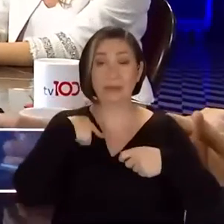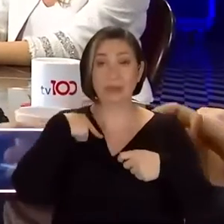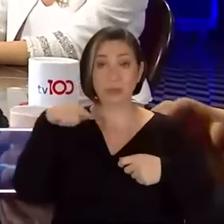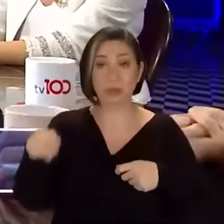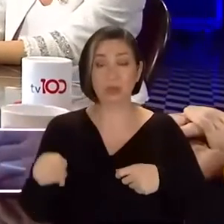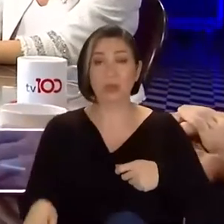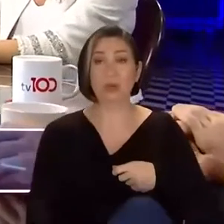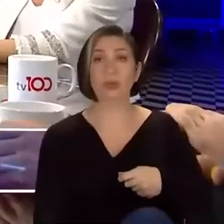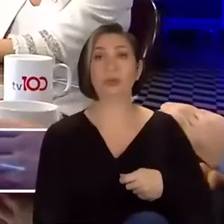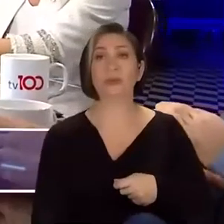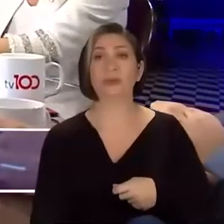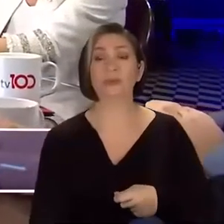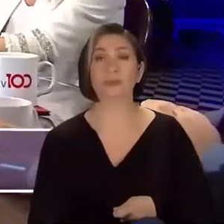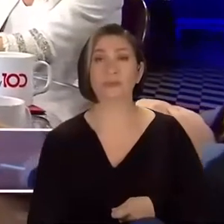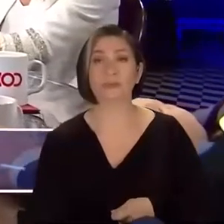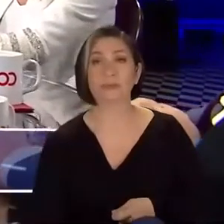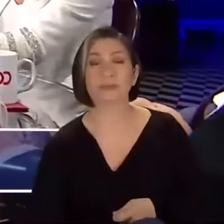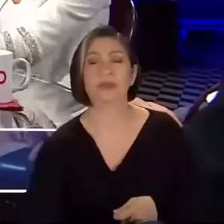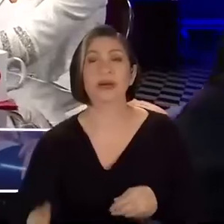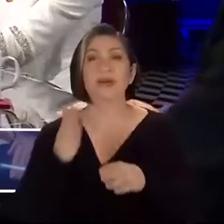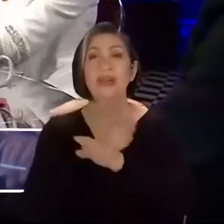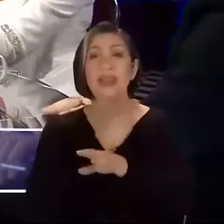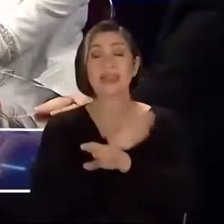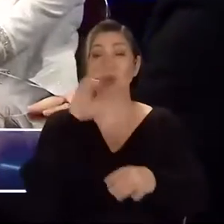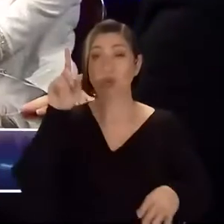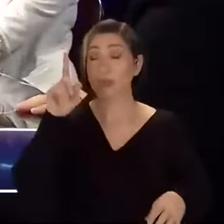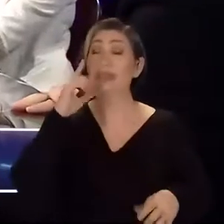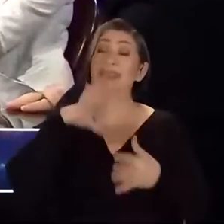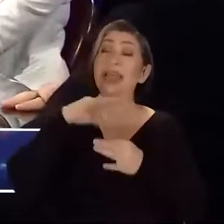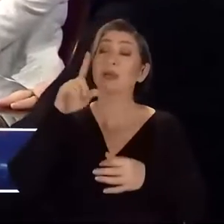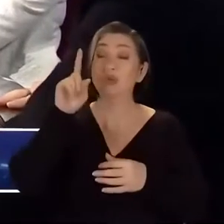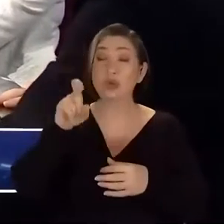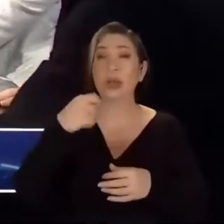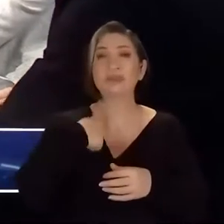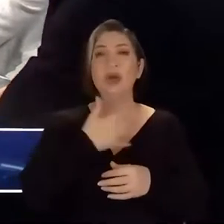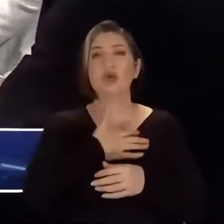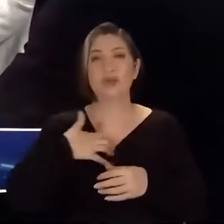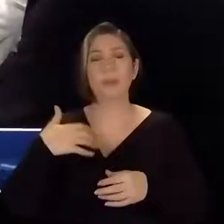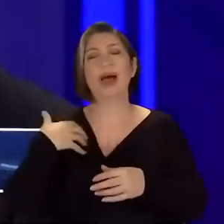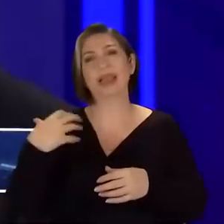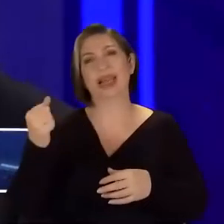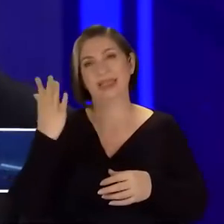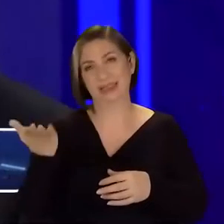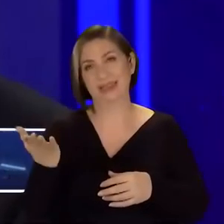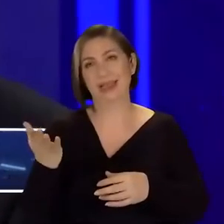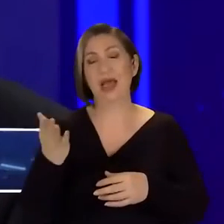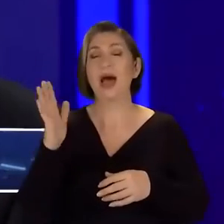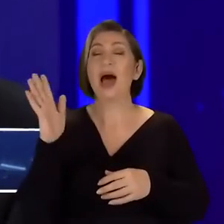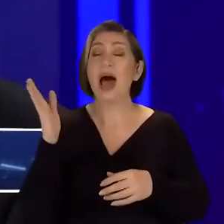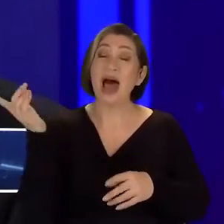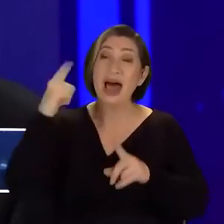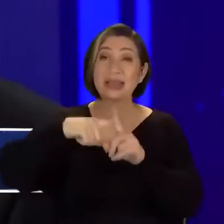vatandaşa sunsaydık o zaman güvenip bizde alırlardı görüyorlar. Hatta